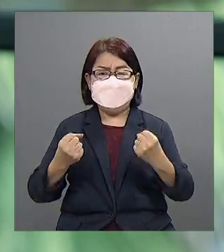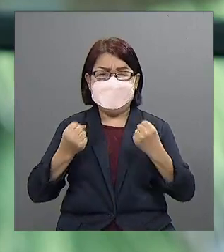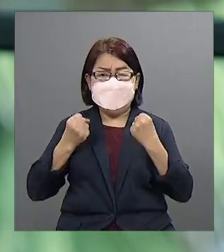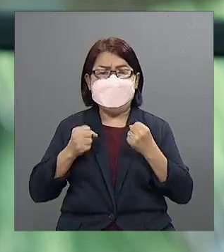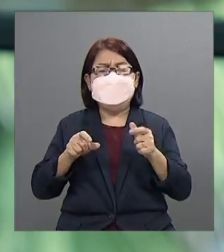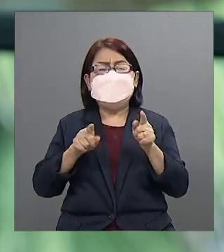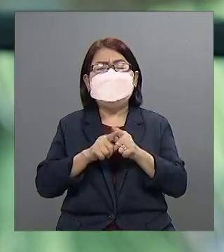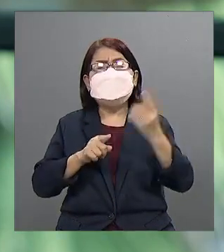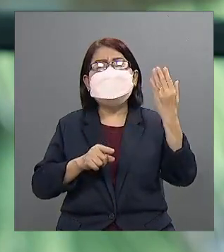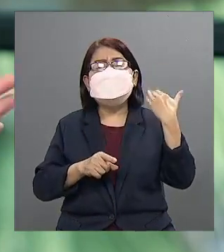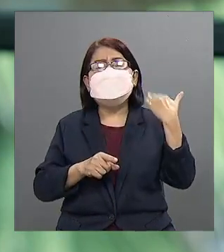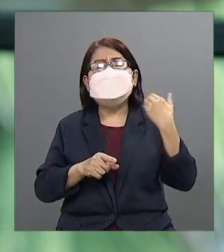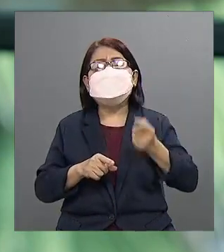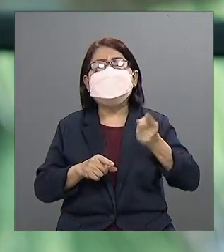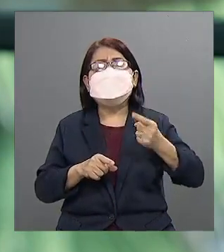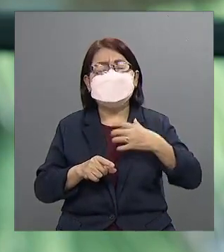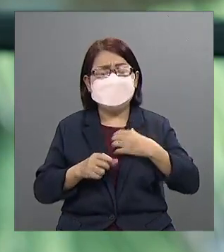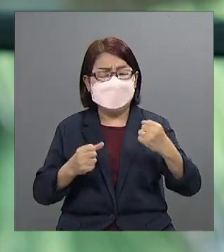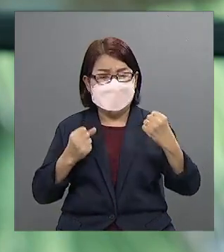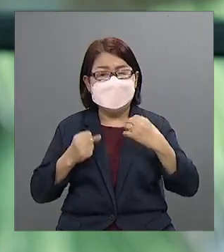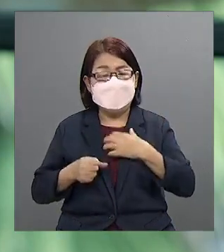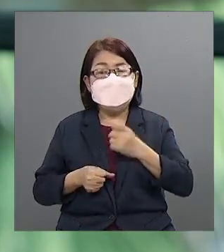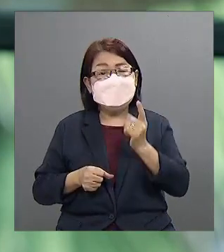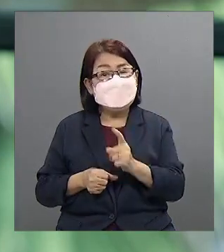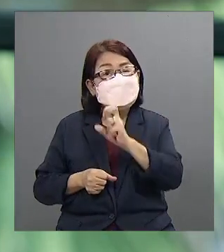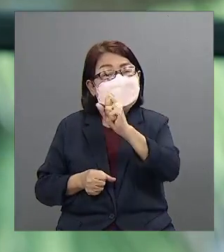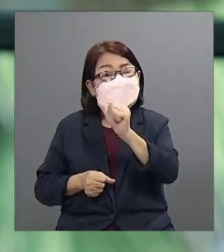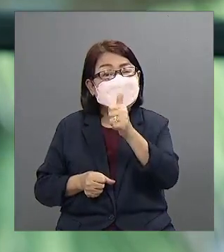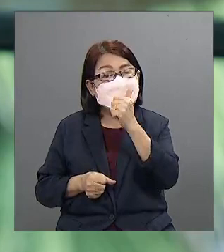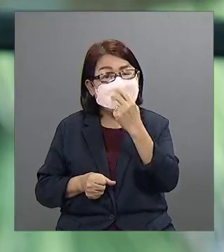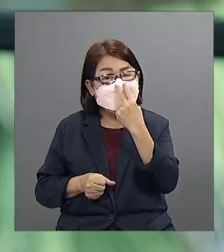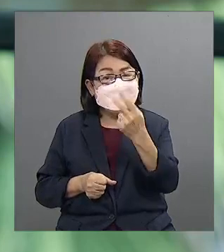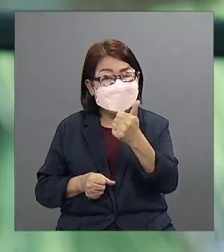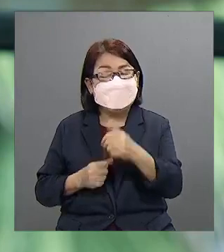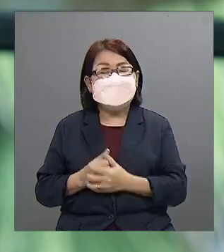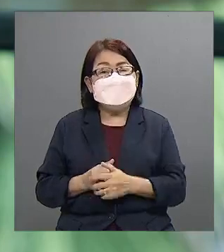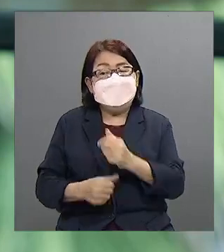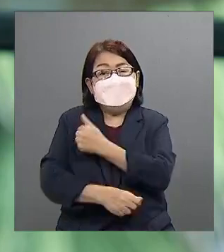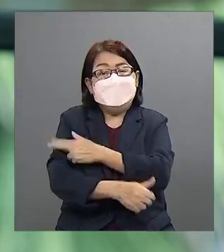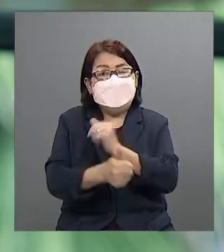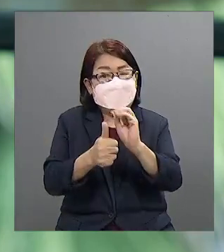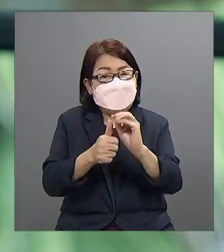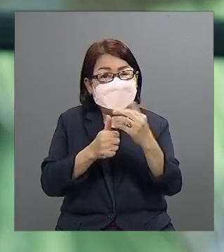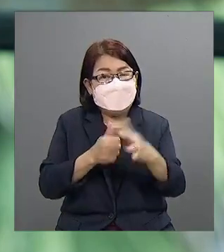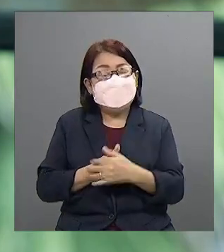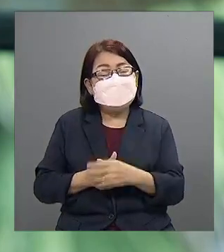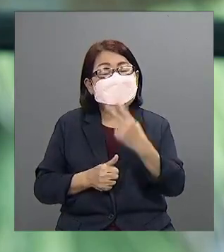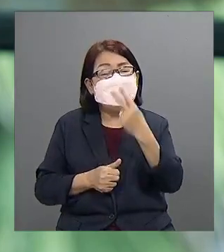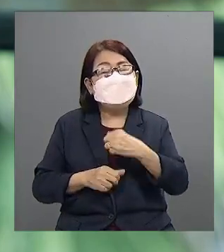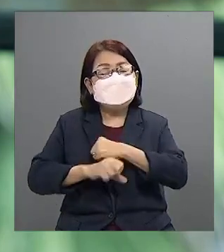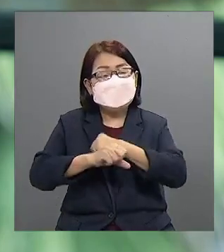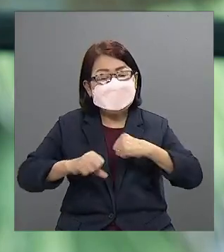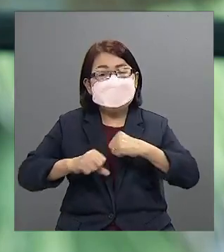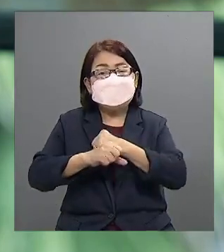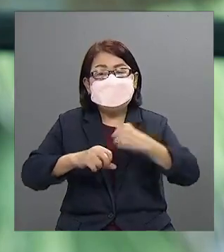ข็งแรงเหมือนเดิมนะคะก็ลองนำคำแนะนำนะคะของคุณหมอเดือนค่ะลองนำกลับไปใช้ดูแล้วก็ทำแบบค่อยเป็น